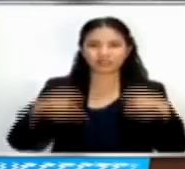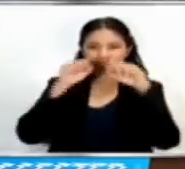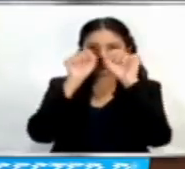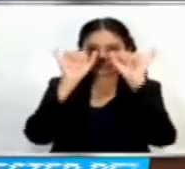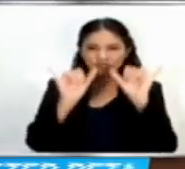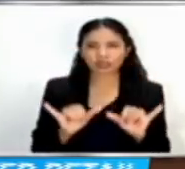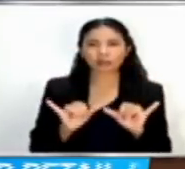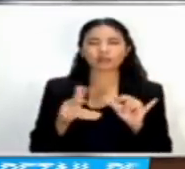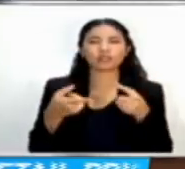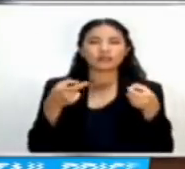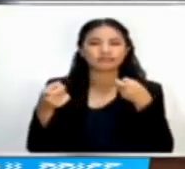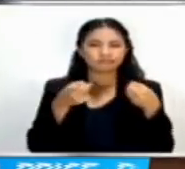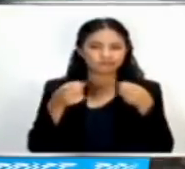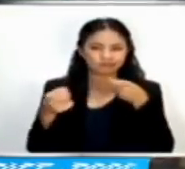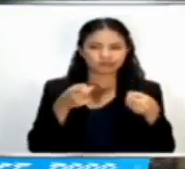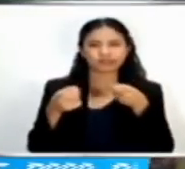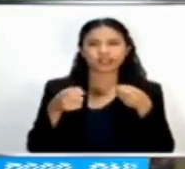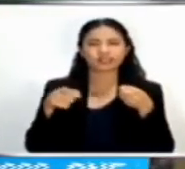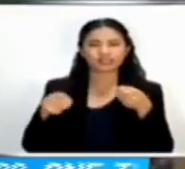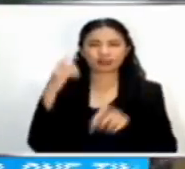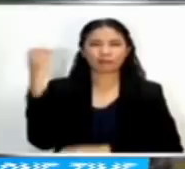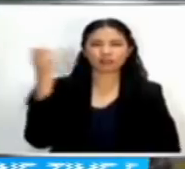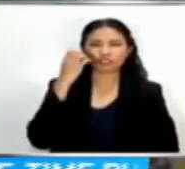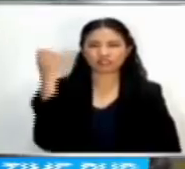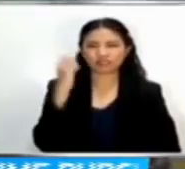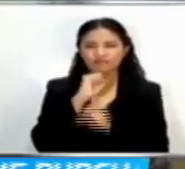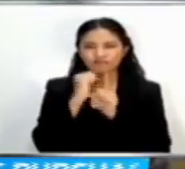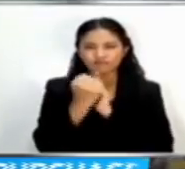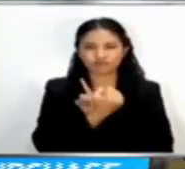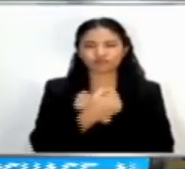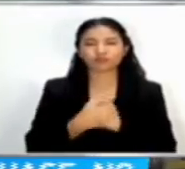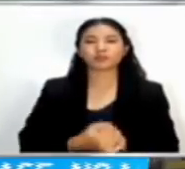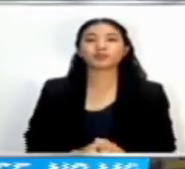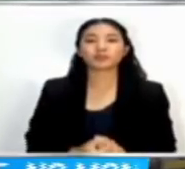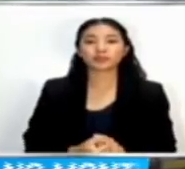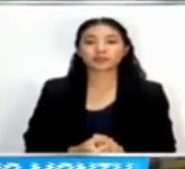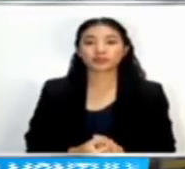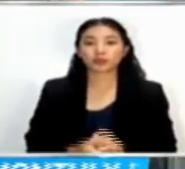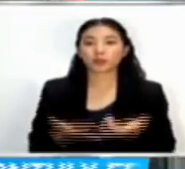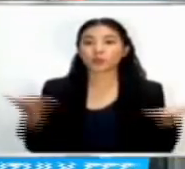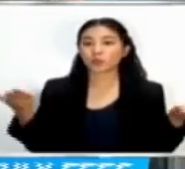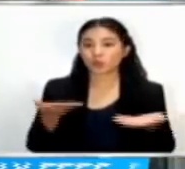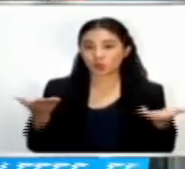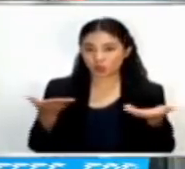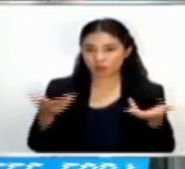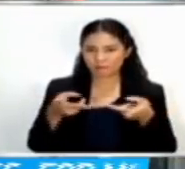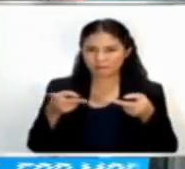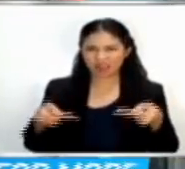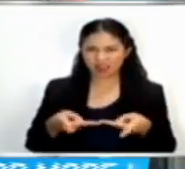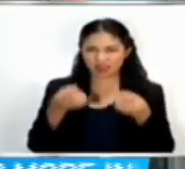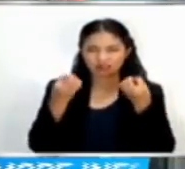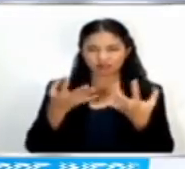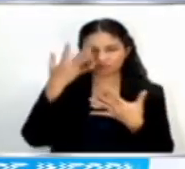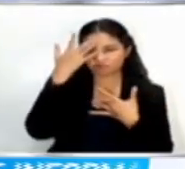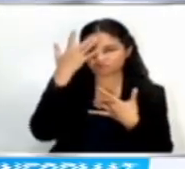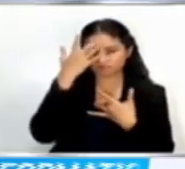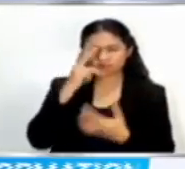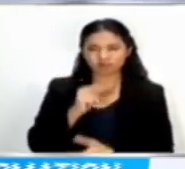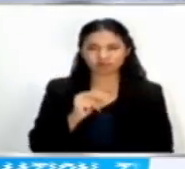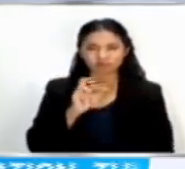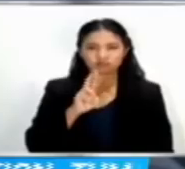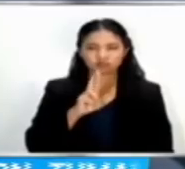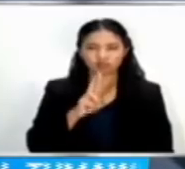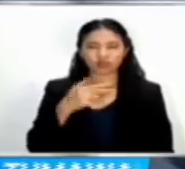this kind of public health emergency. Karamihan sa mga kaso sa NCR Plus na itala. Mahigit 1 buwan na ito naghihigpit kasama